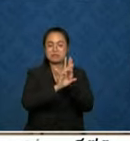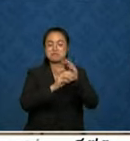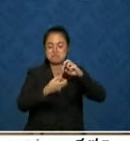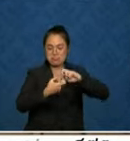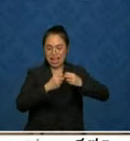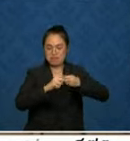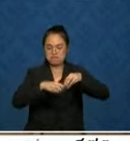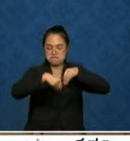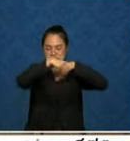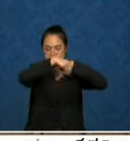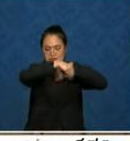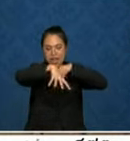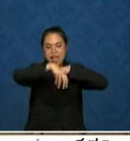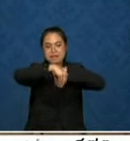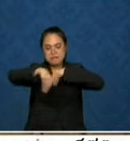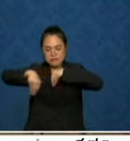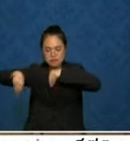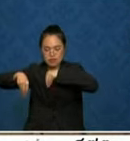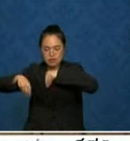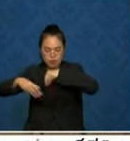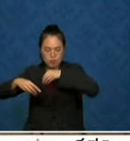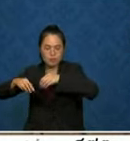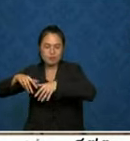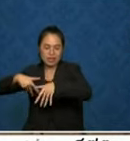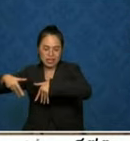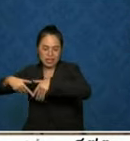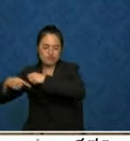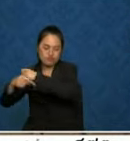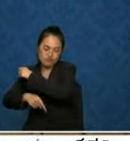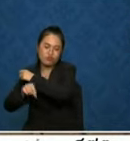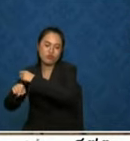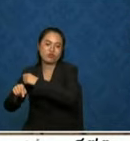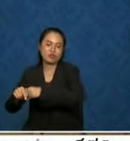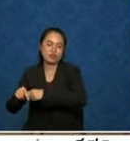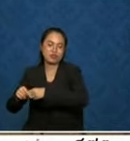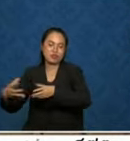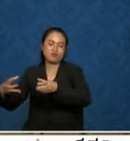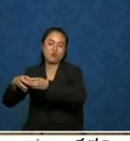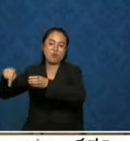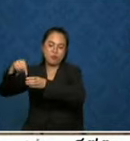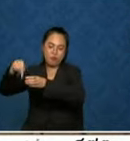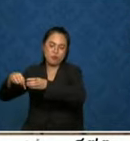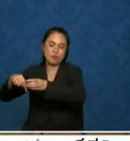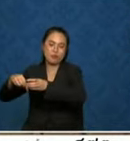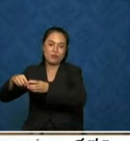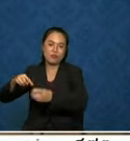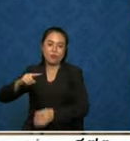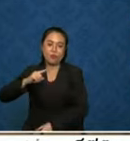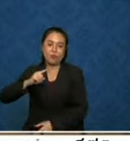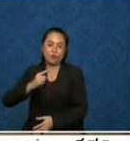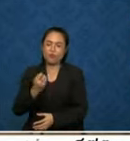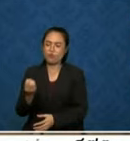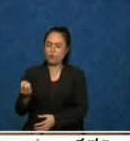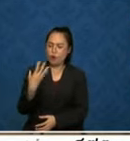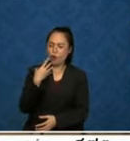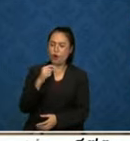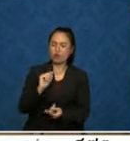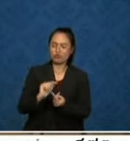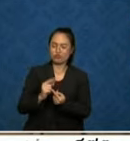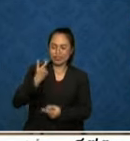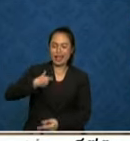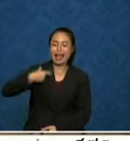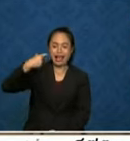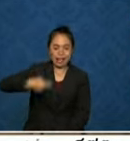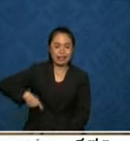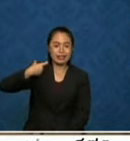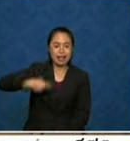โซ่เกิดขึ้นนะครับก็จะมีกลุ่มผู้เสียหายนะครับกลุ่มผู้เสียหายก็จะมาแจ้งกับตัวแทนในหน้าทนายหรือว่